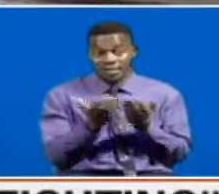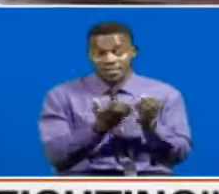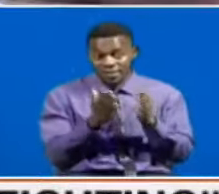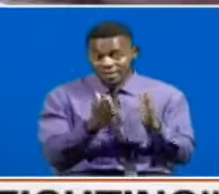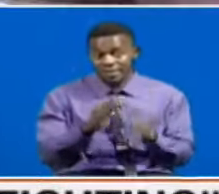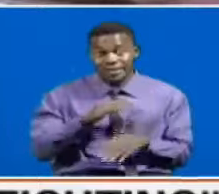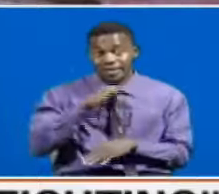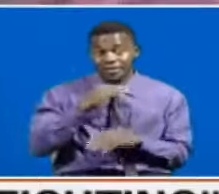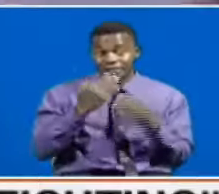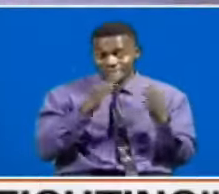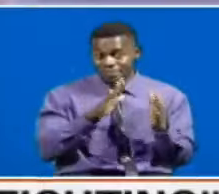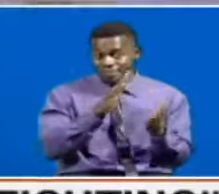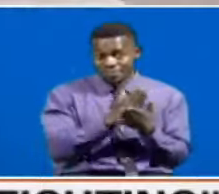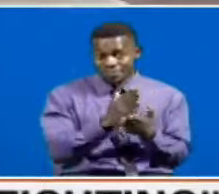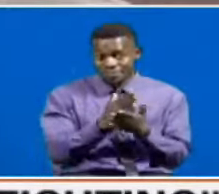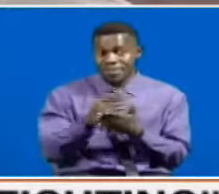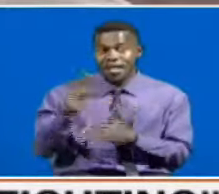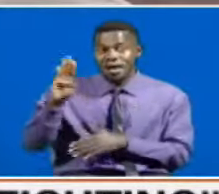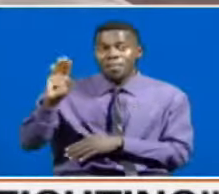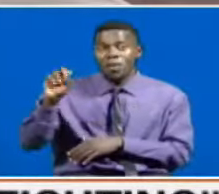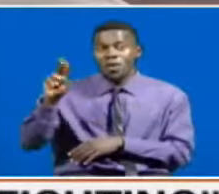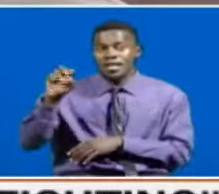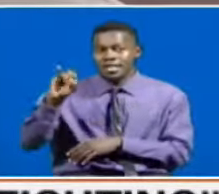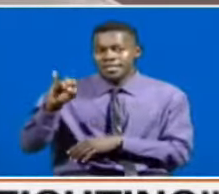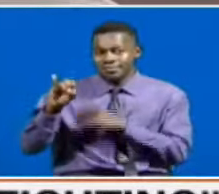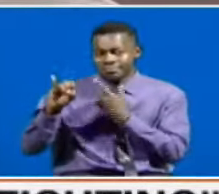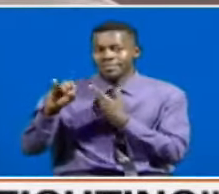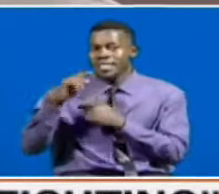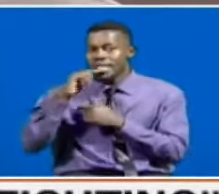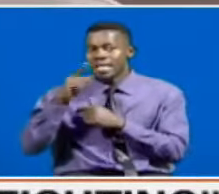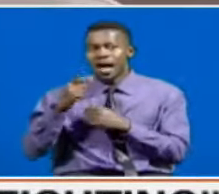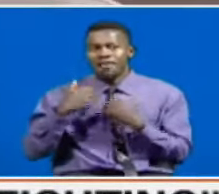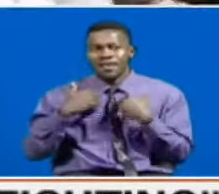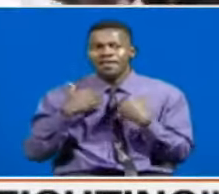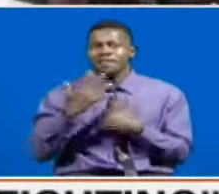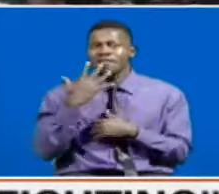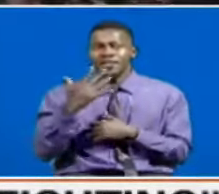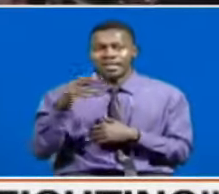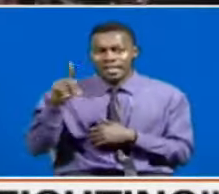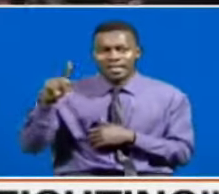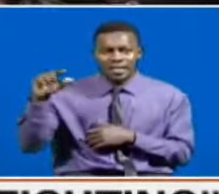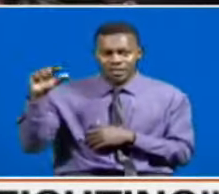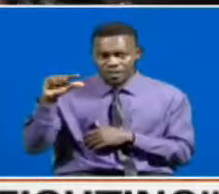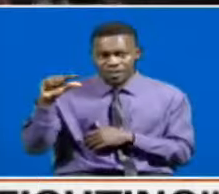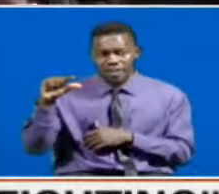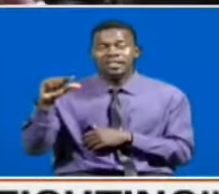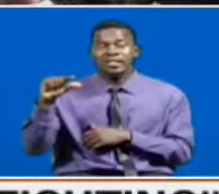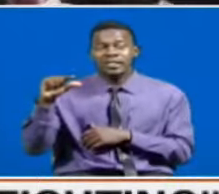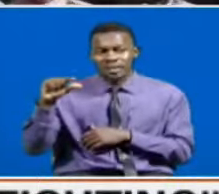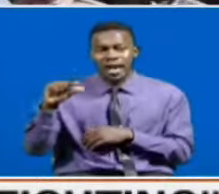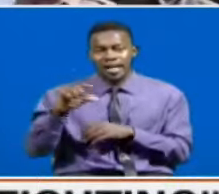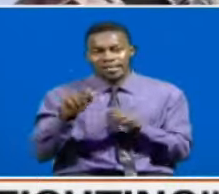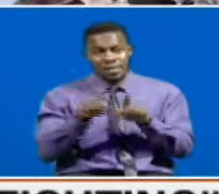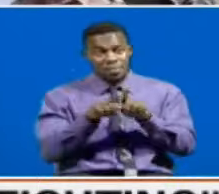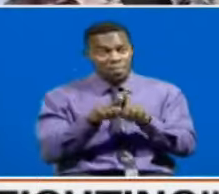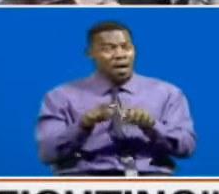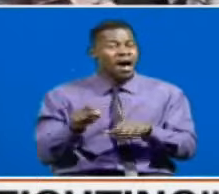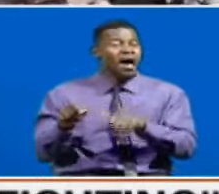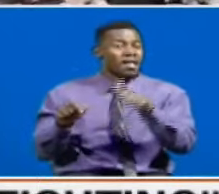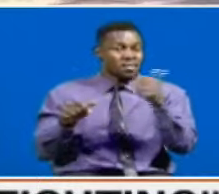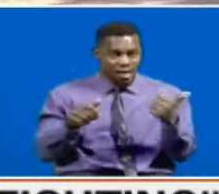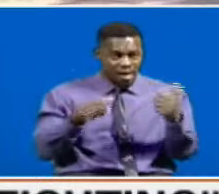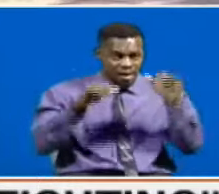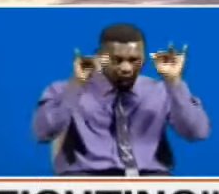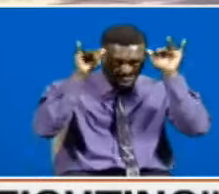Kulingana na Khalwale, Inasio mwenye umri wa miaka 5 na uzito wa kilo 500, kwa kawaida kama fahali wengine huwa hafungi kwenye